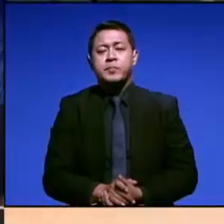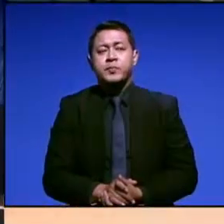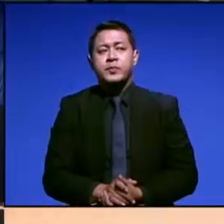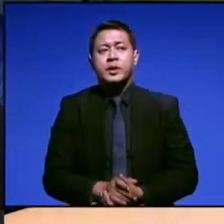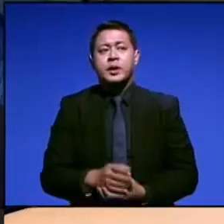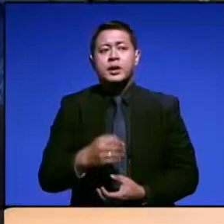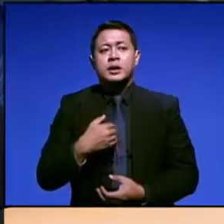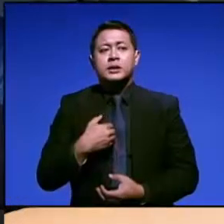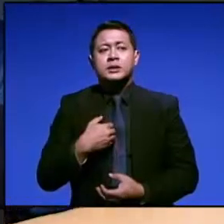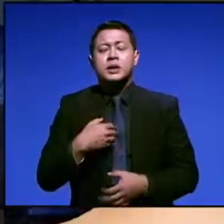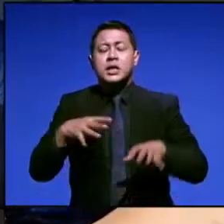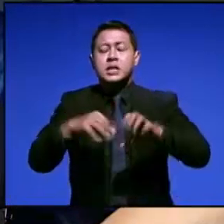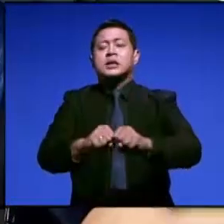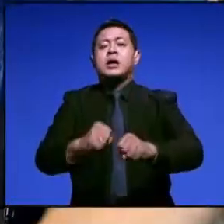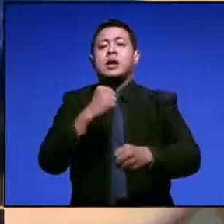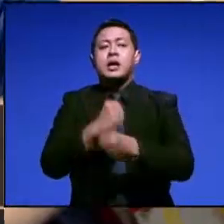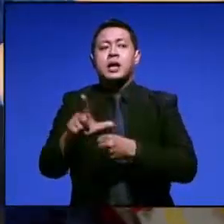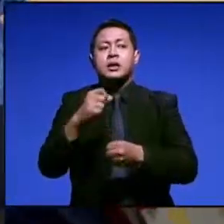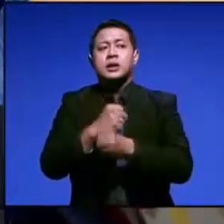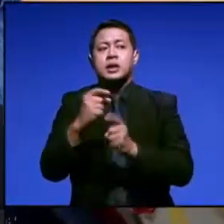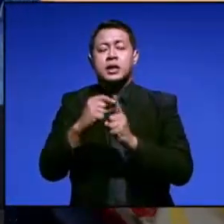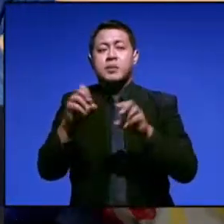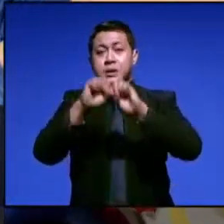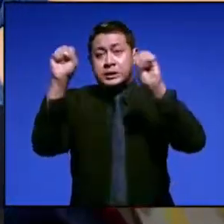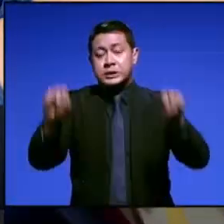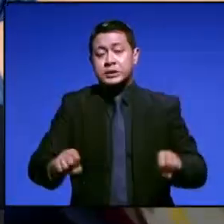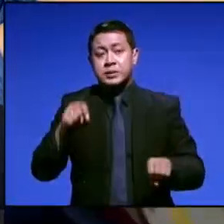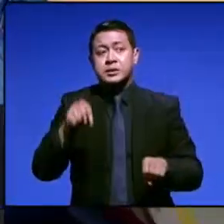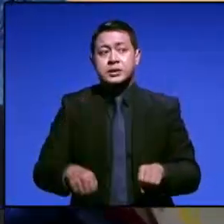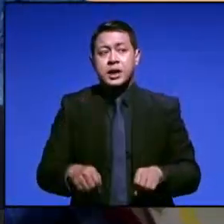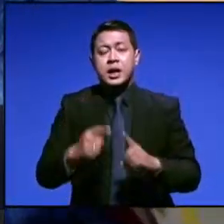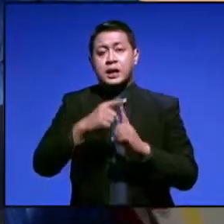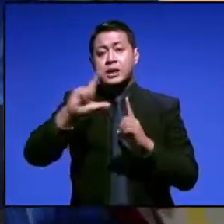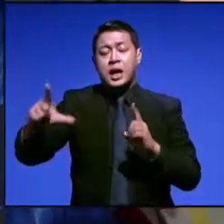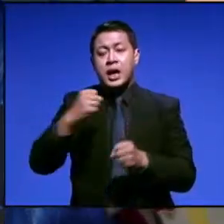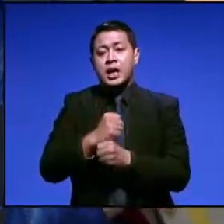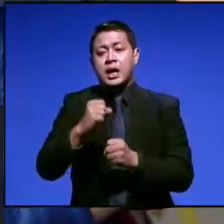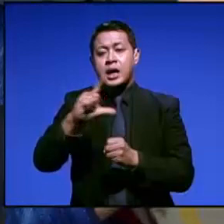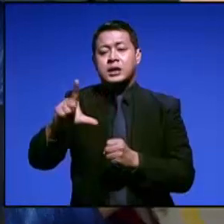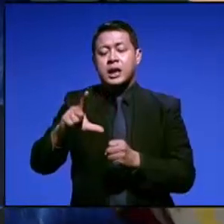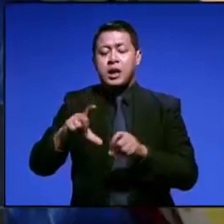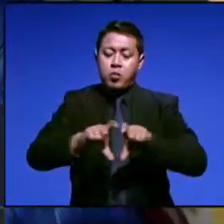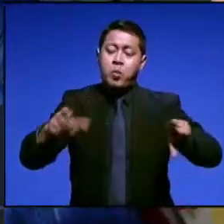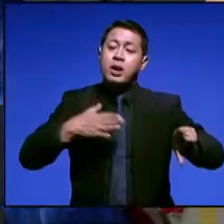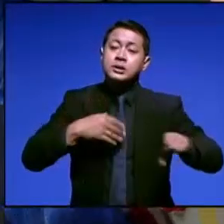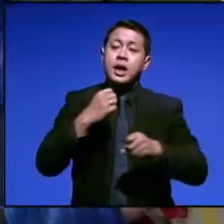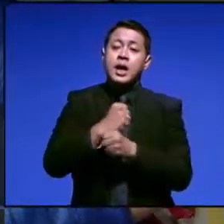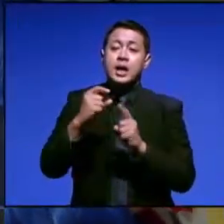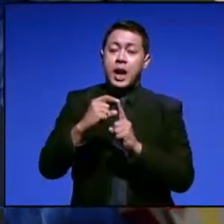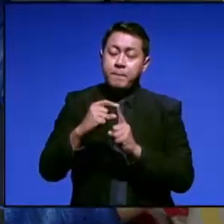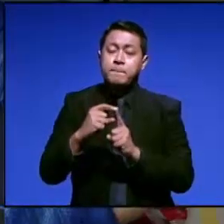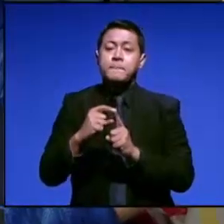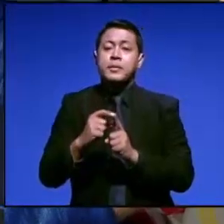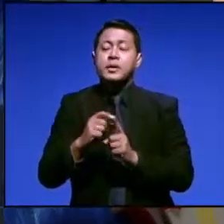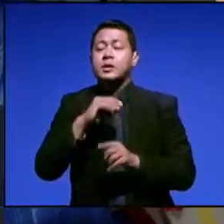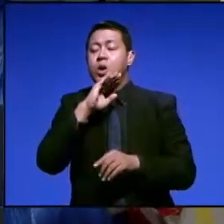Ya, saya kejebak ganjil genap. Kan sistemnya sekarang kan tanggal ganjil ya, mobil saya belakangnya genap. Jadi